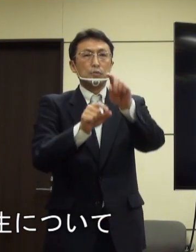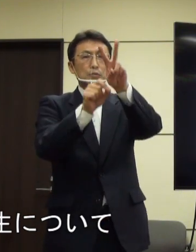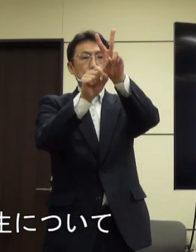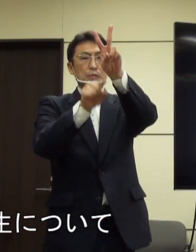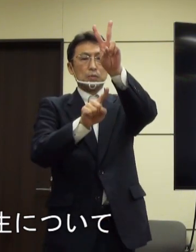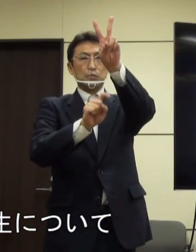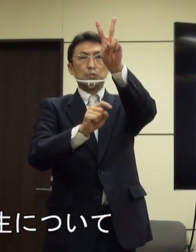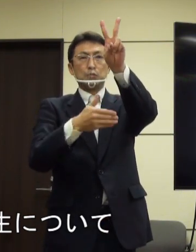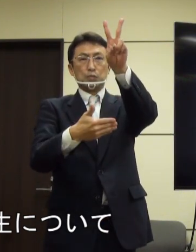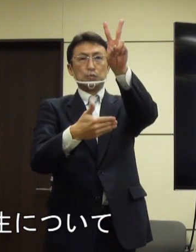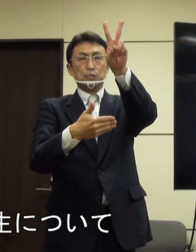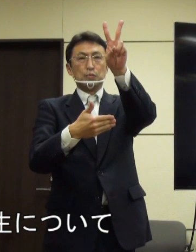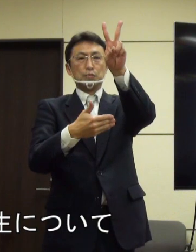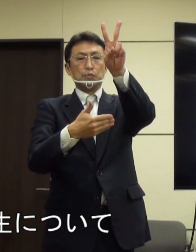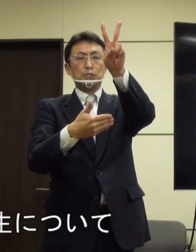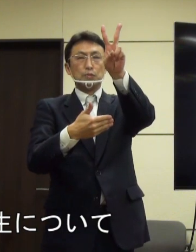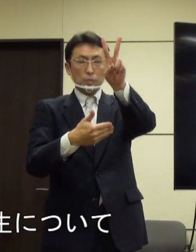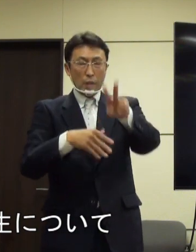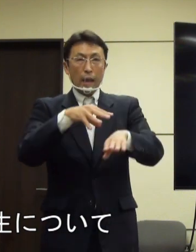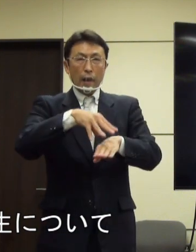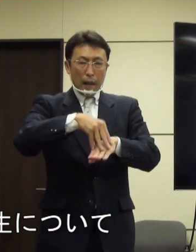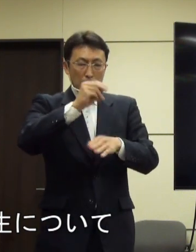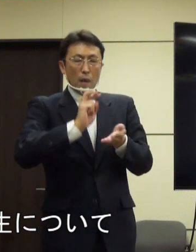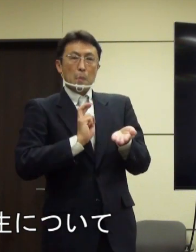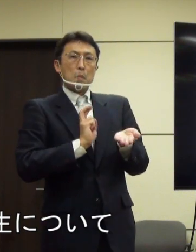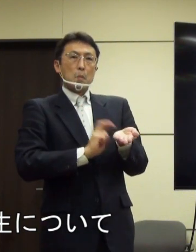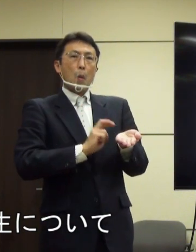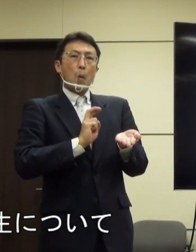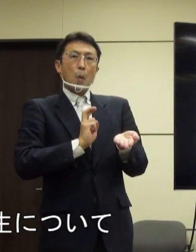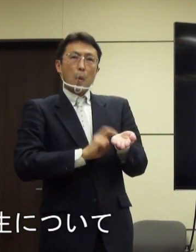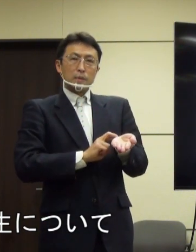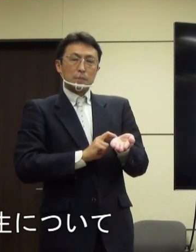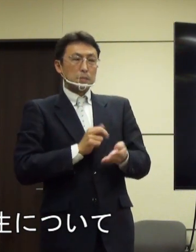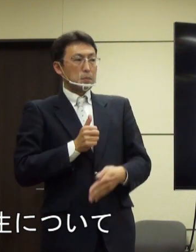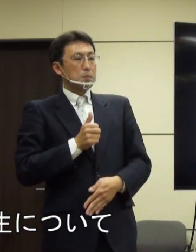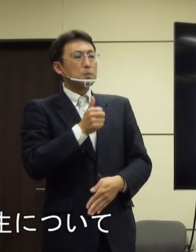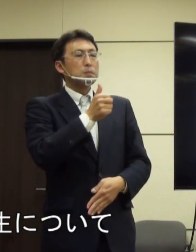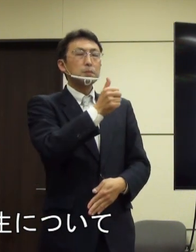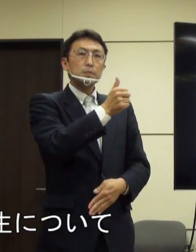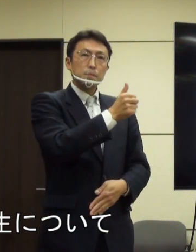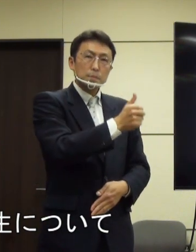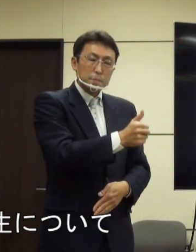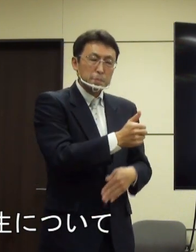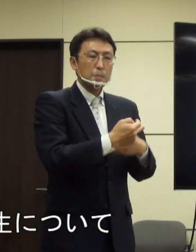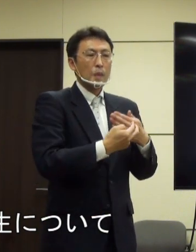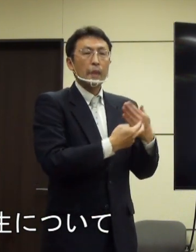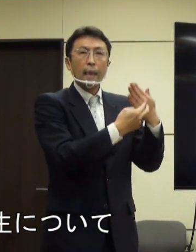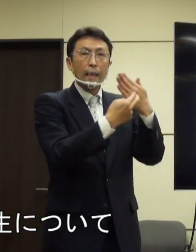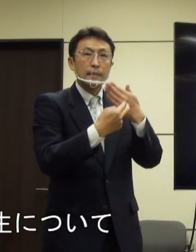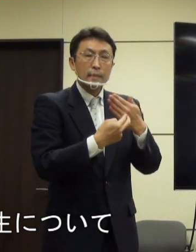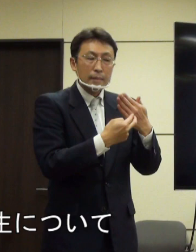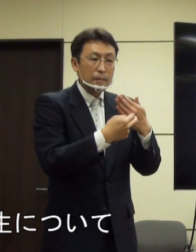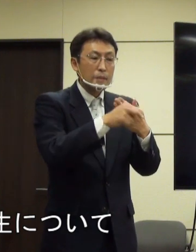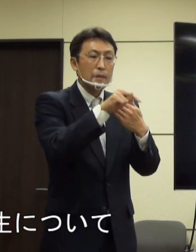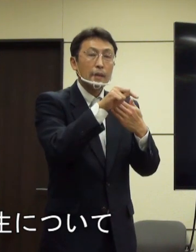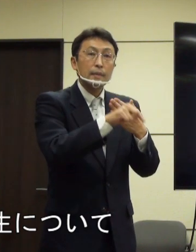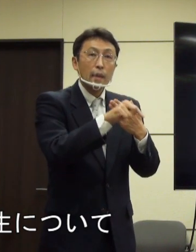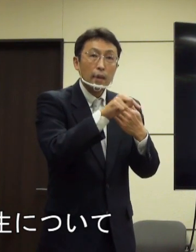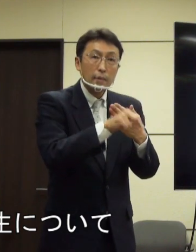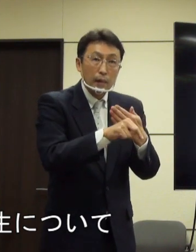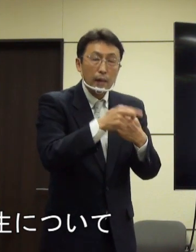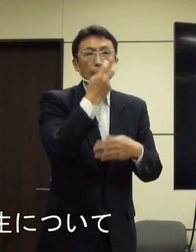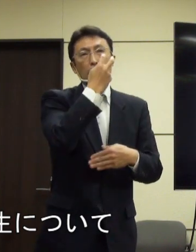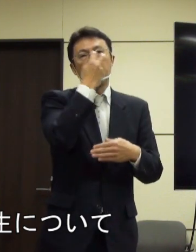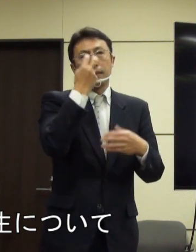19日に医療機関の受診によりまして受診と検査に応じましてへ妖精が